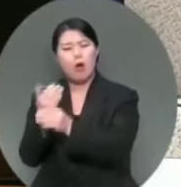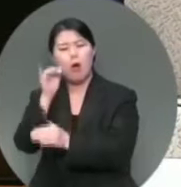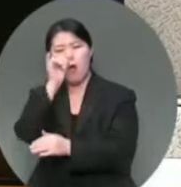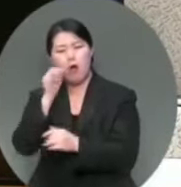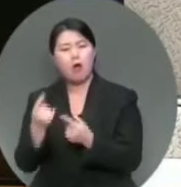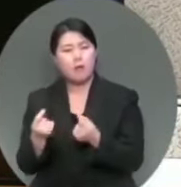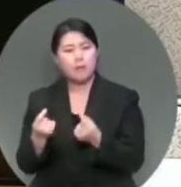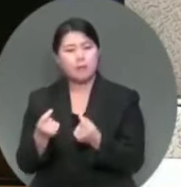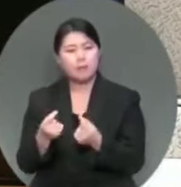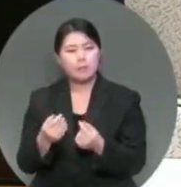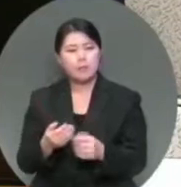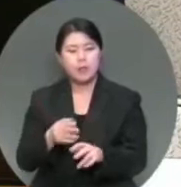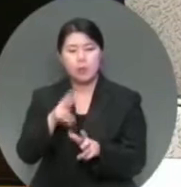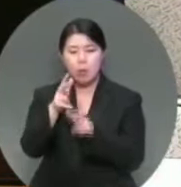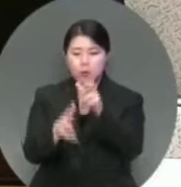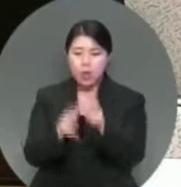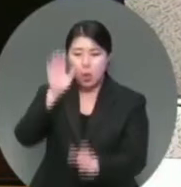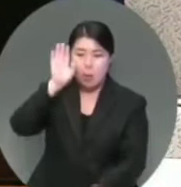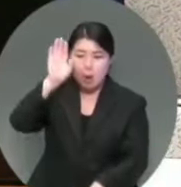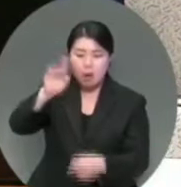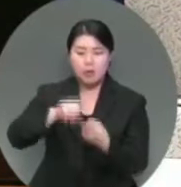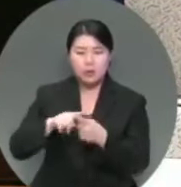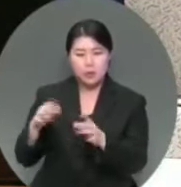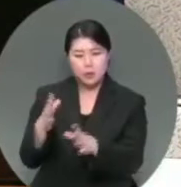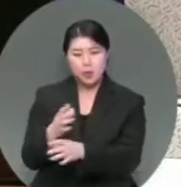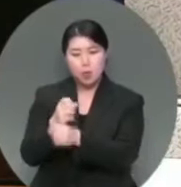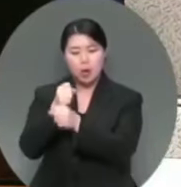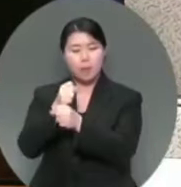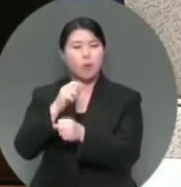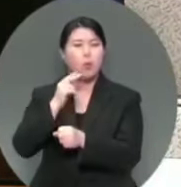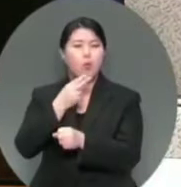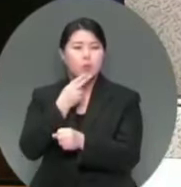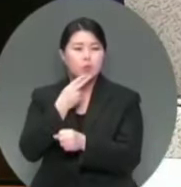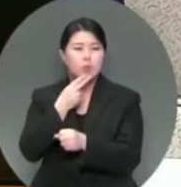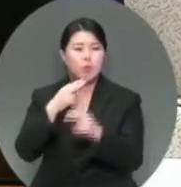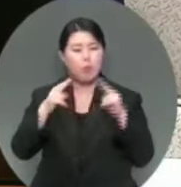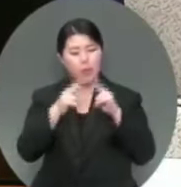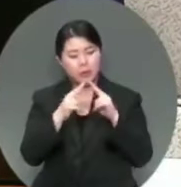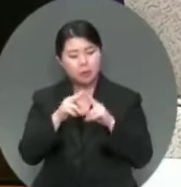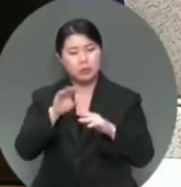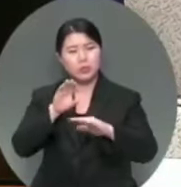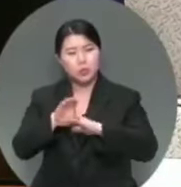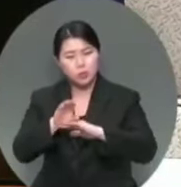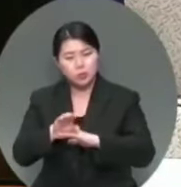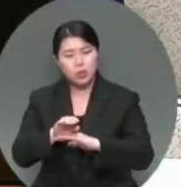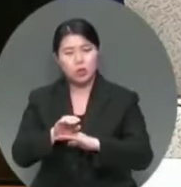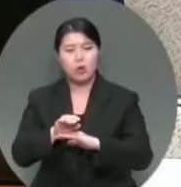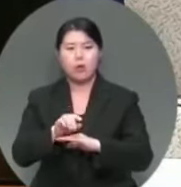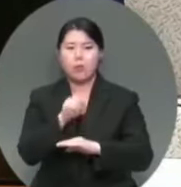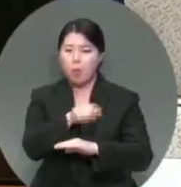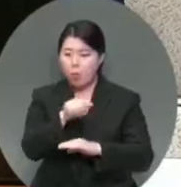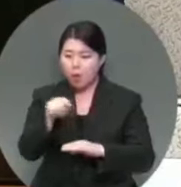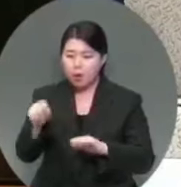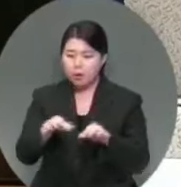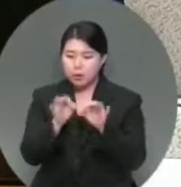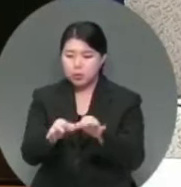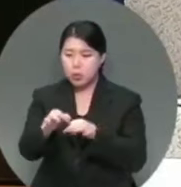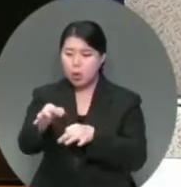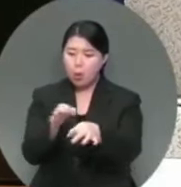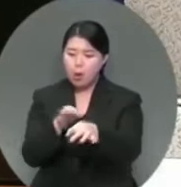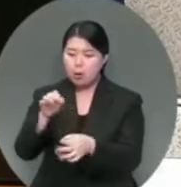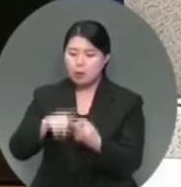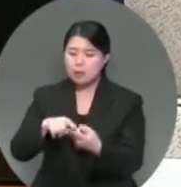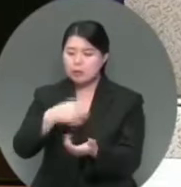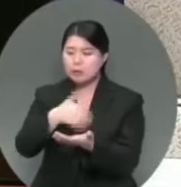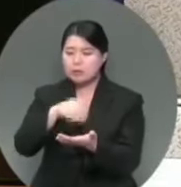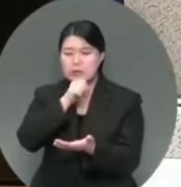듭니다. 뭐 산업 전망에 대해서도 종합적인 것은 없고 반도체, 자동차 등 각 그 금융거래에 대한 실적치는